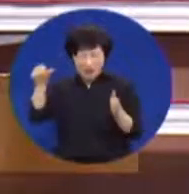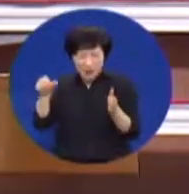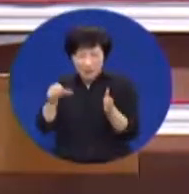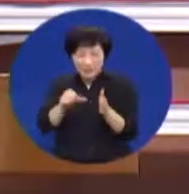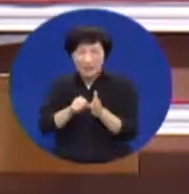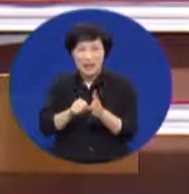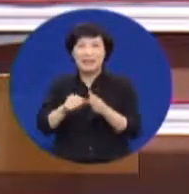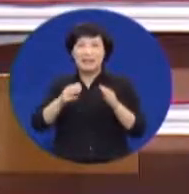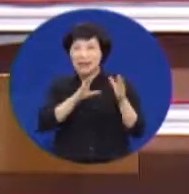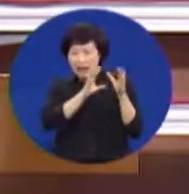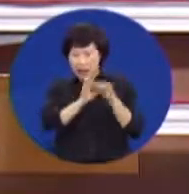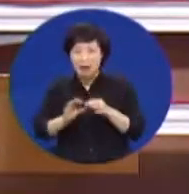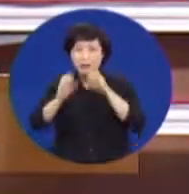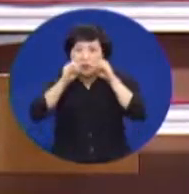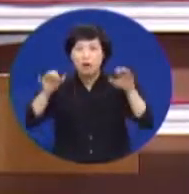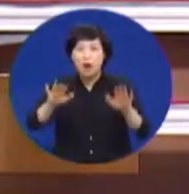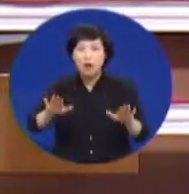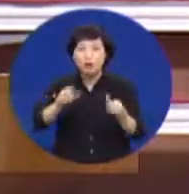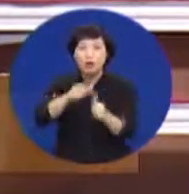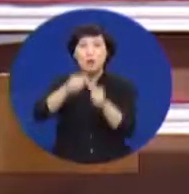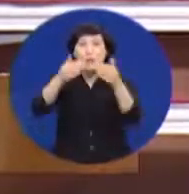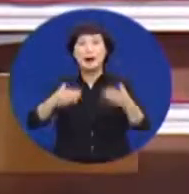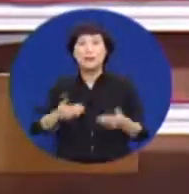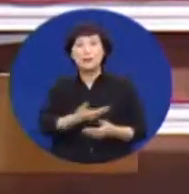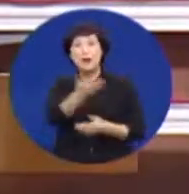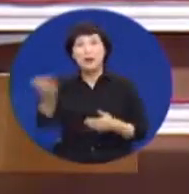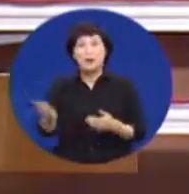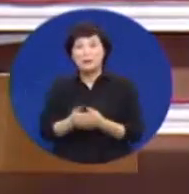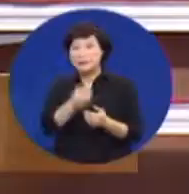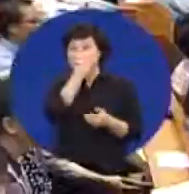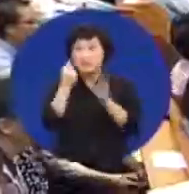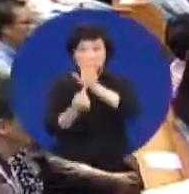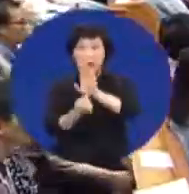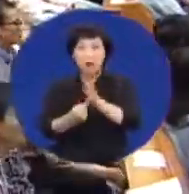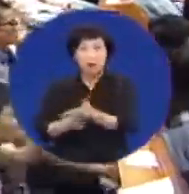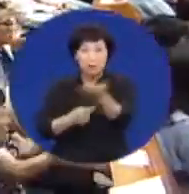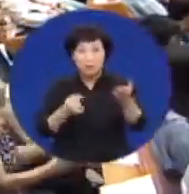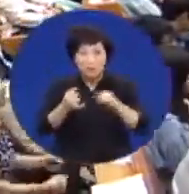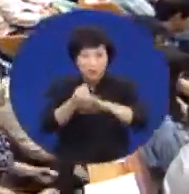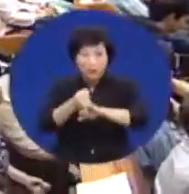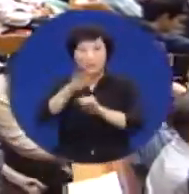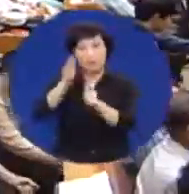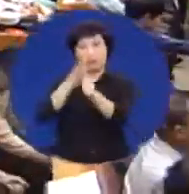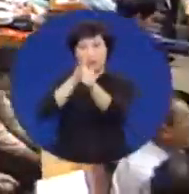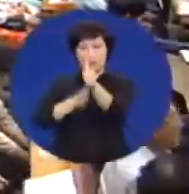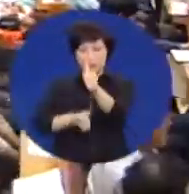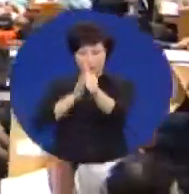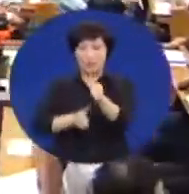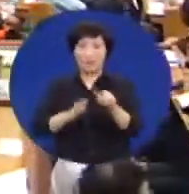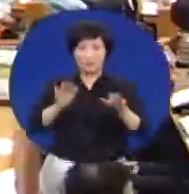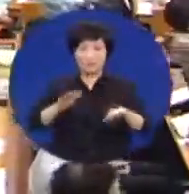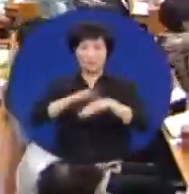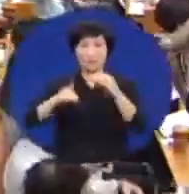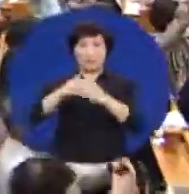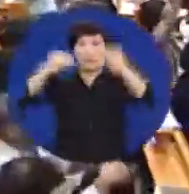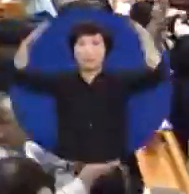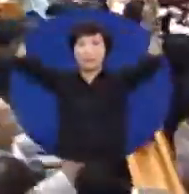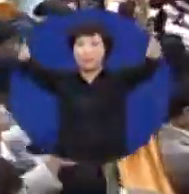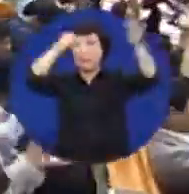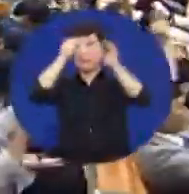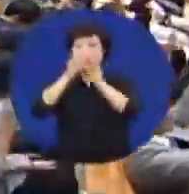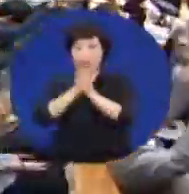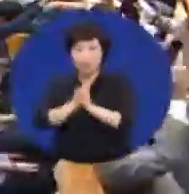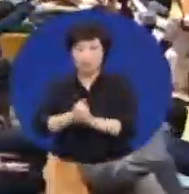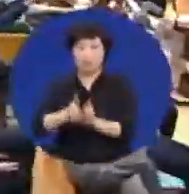평생 전에서 구원받은 자의 표가 되기를 주님의 이름으로 축원합니다. 두 손 번쩍 들고